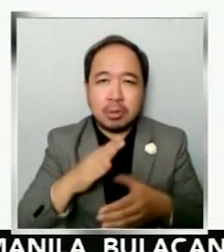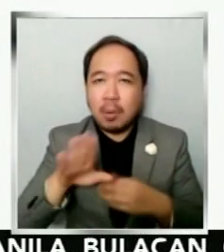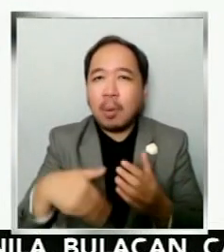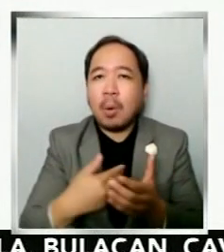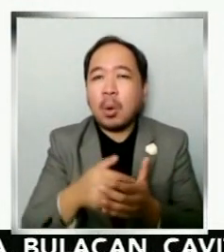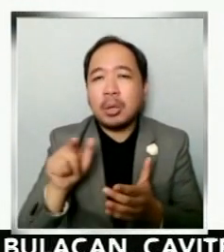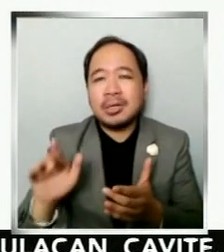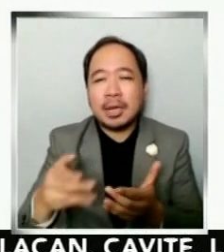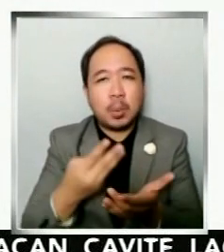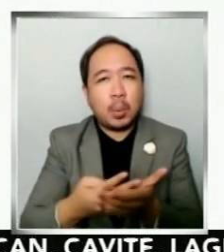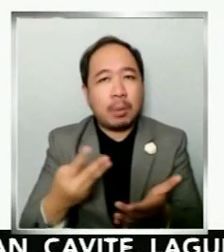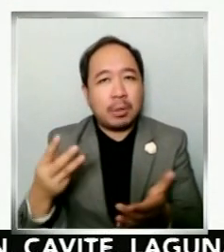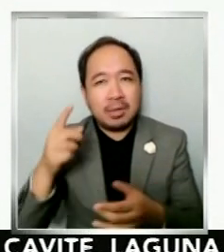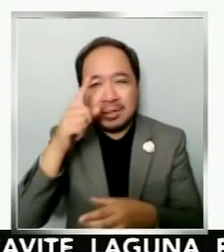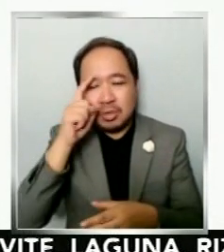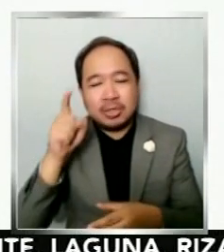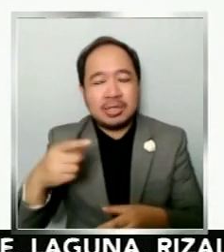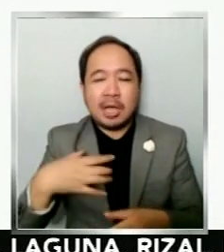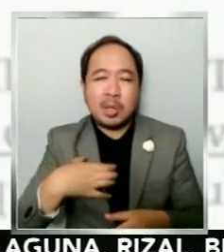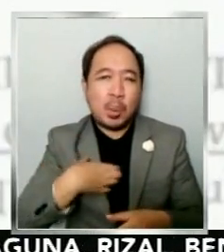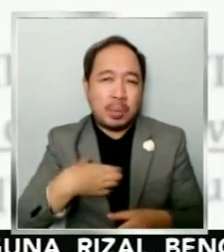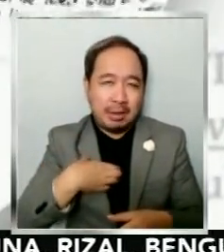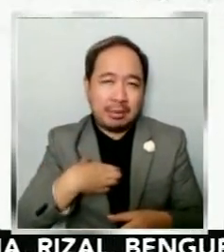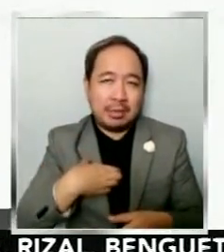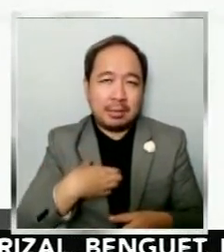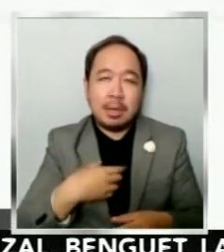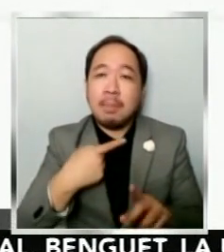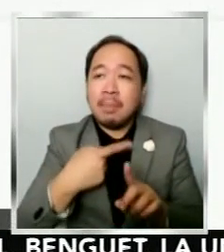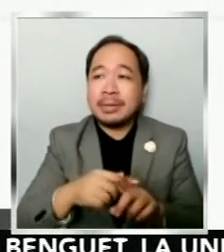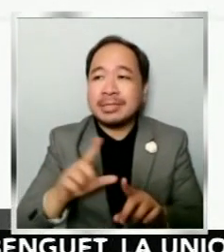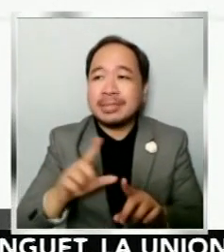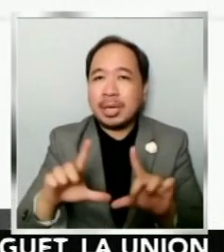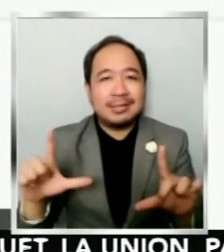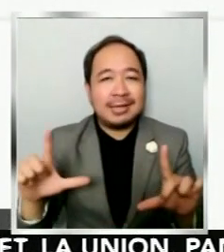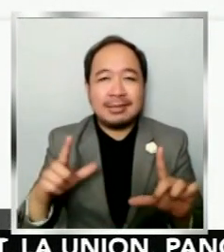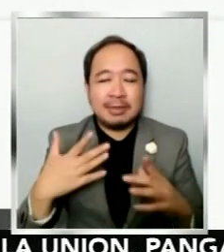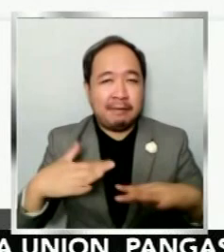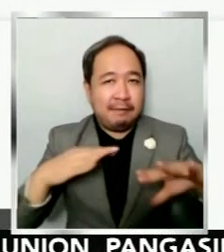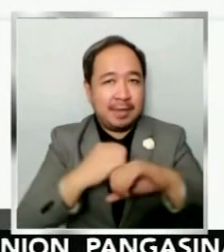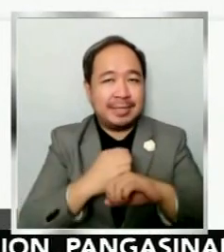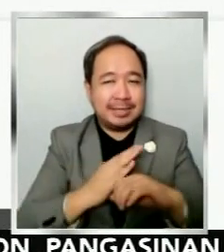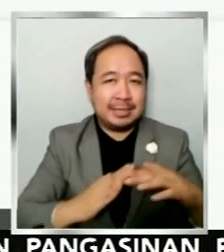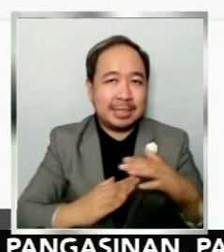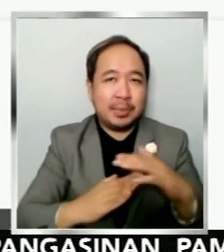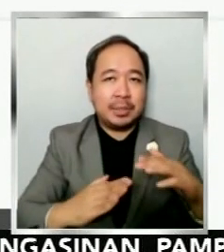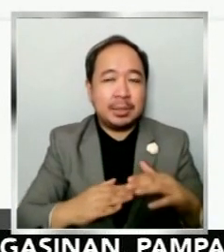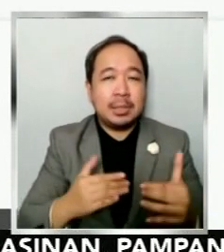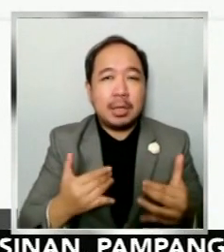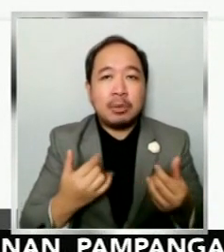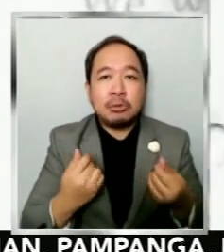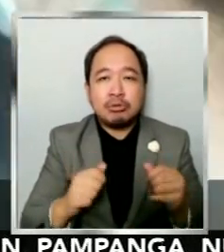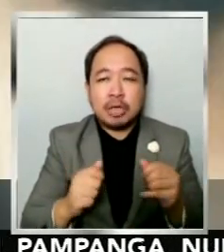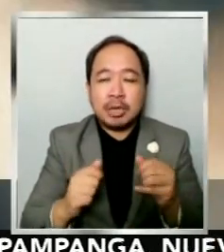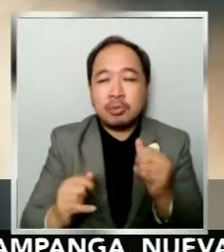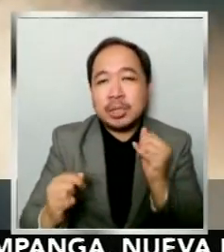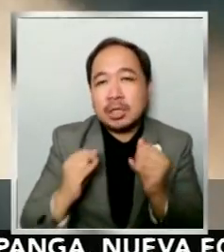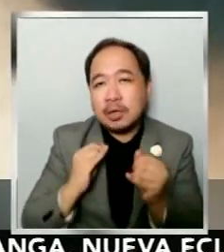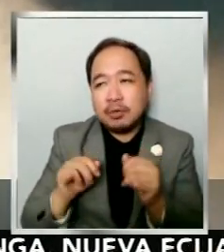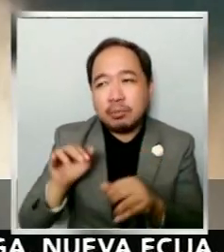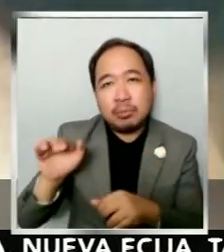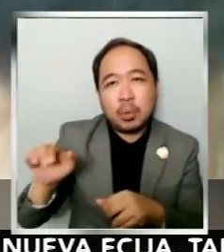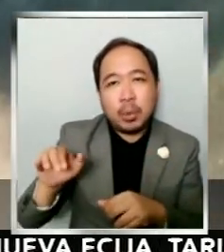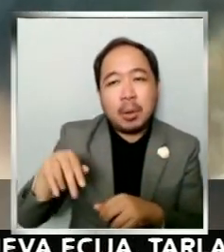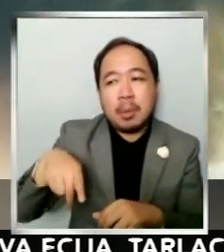kinakaharap. Paso na rin daw ang mga lisensya nito. Patuloy naming sinisikap na makuna ng panig ang kampo ni Patidongan. Ang